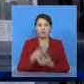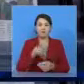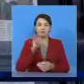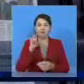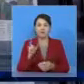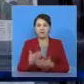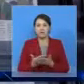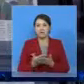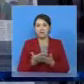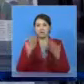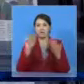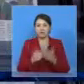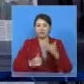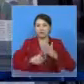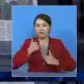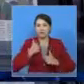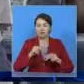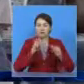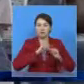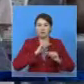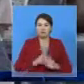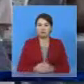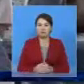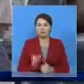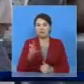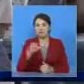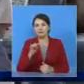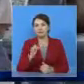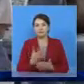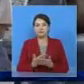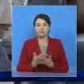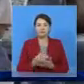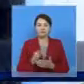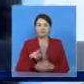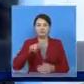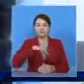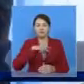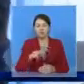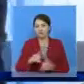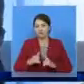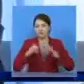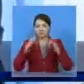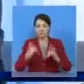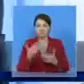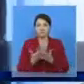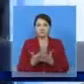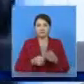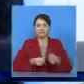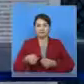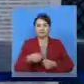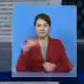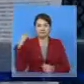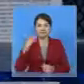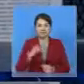молодежи. Настоящий патриот и трудоголик. Кельдыбай Испагамбетов является обладателем ордена «Курмет». В настоящее время возглавляет Актюбинское